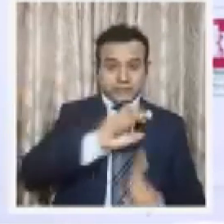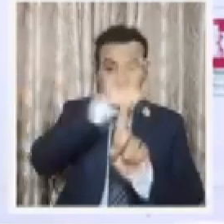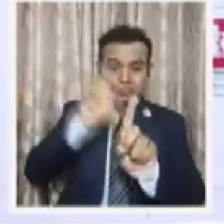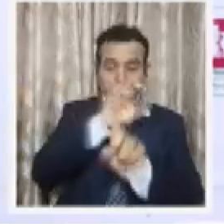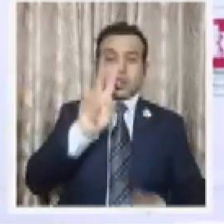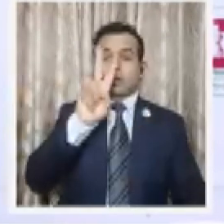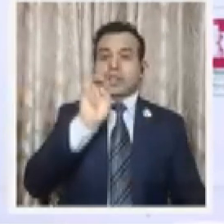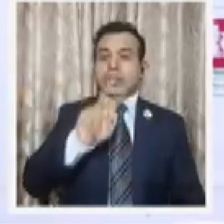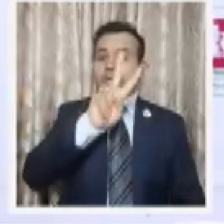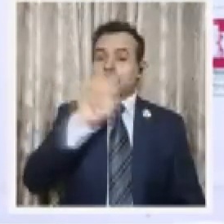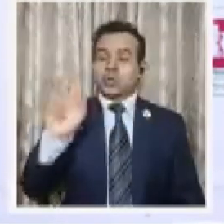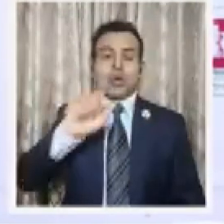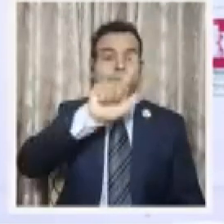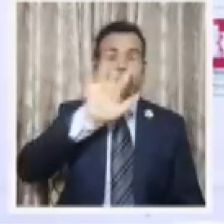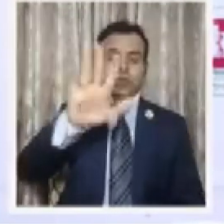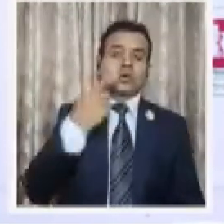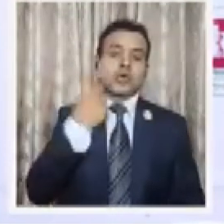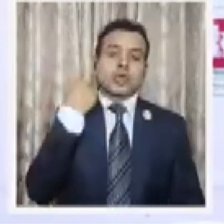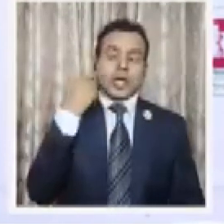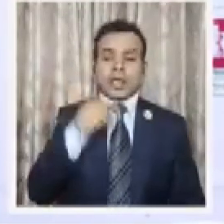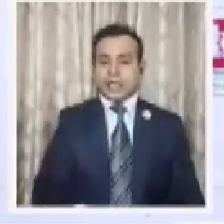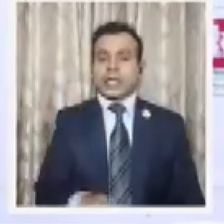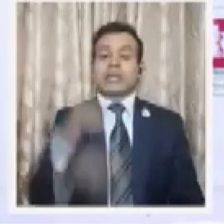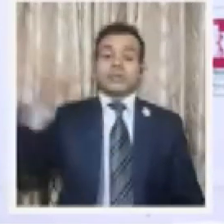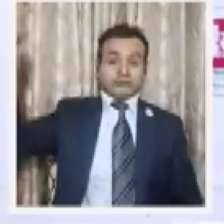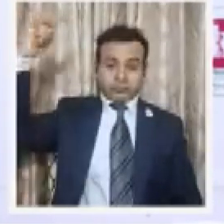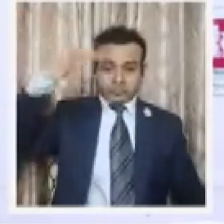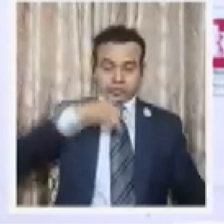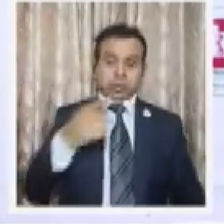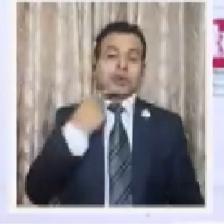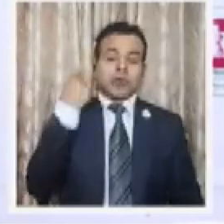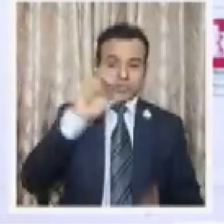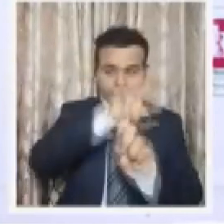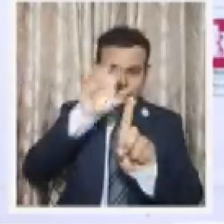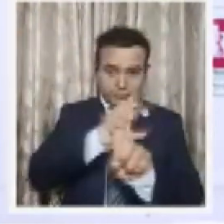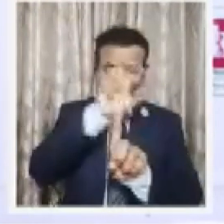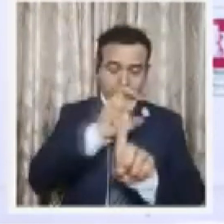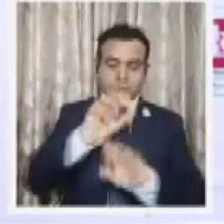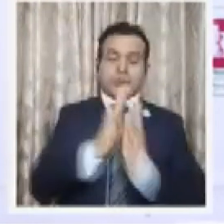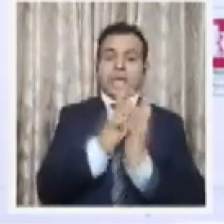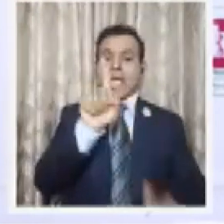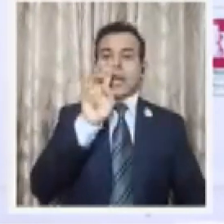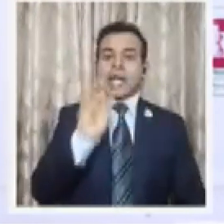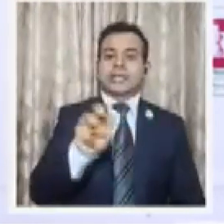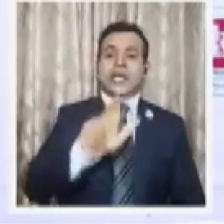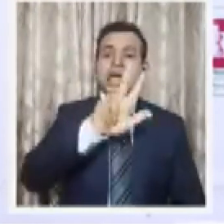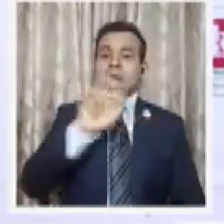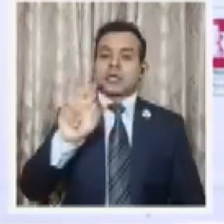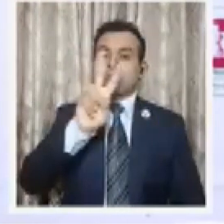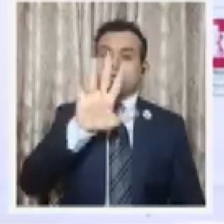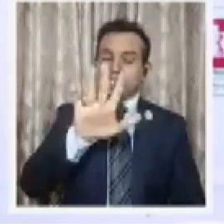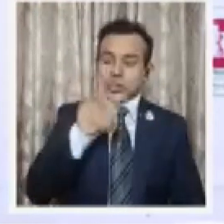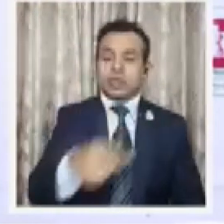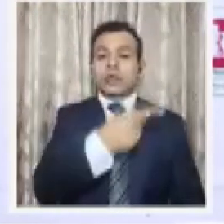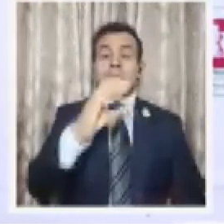স্ক্রিনিং কার্যক্রম, 2,275 জনকে স্ক্রিনিং করা হয়েছে গত 24 ঘন্টায়। আন্তর্জাতিক বিমানবন্দর